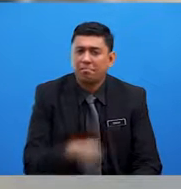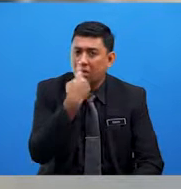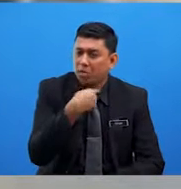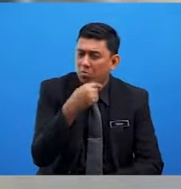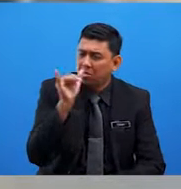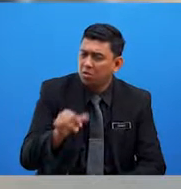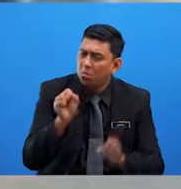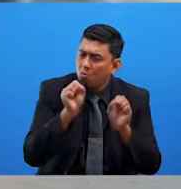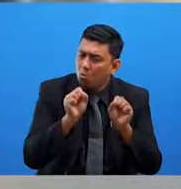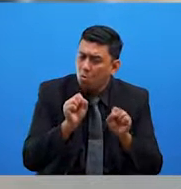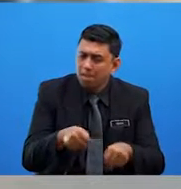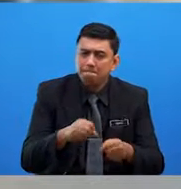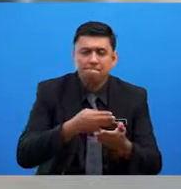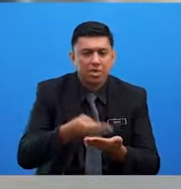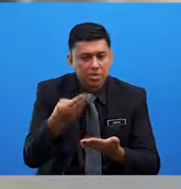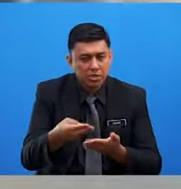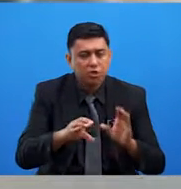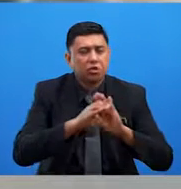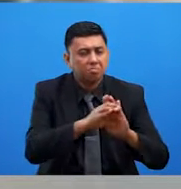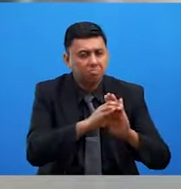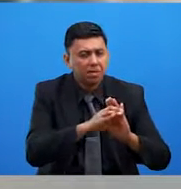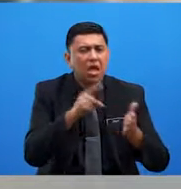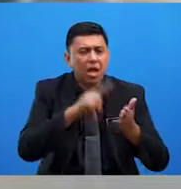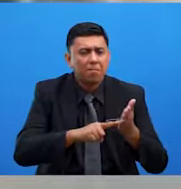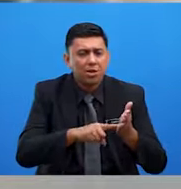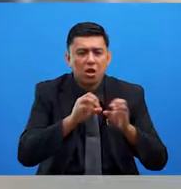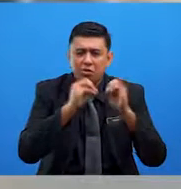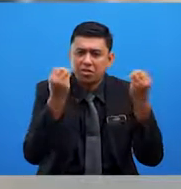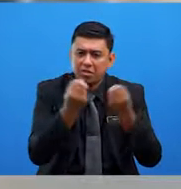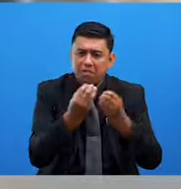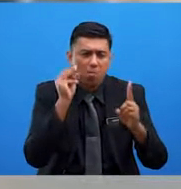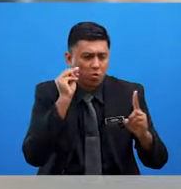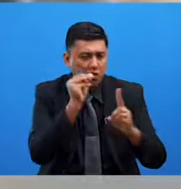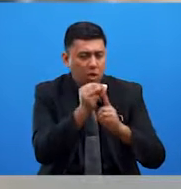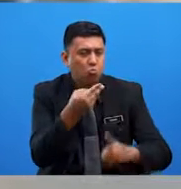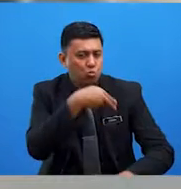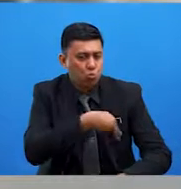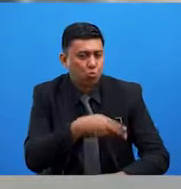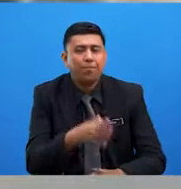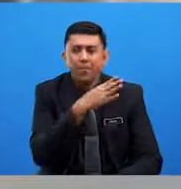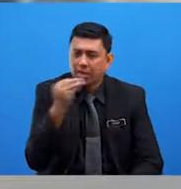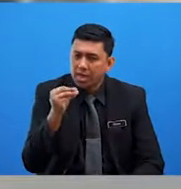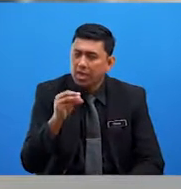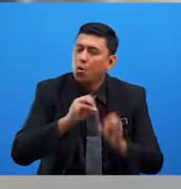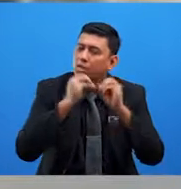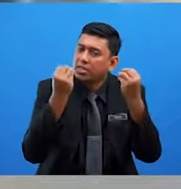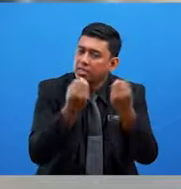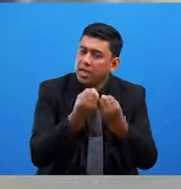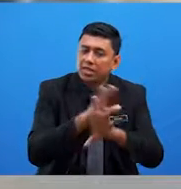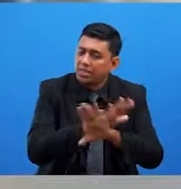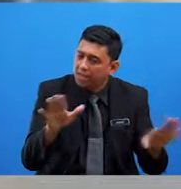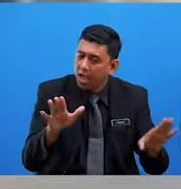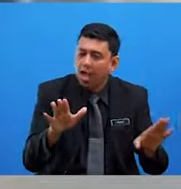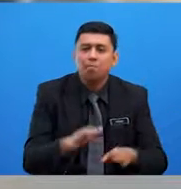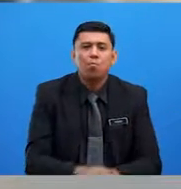Siapa boleh beri cikgu contoh apakah organisasi yang bermotifkan keuntungan dan organisasi